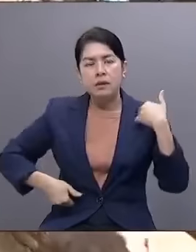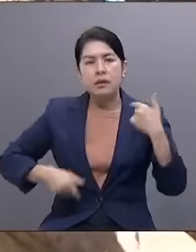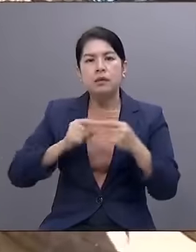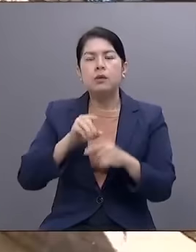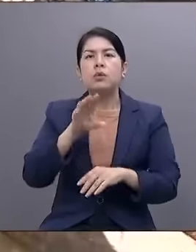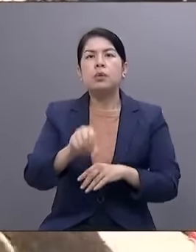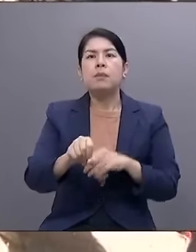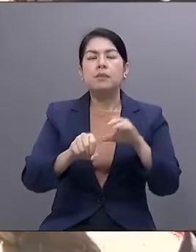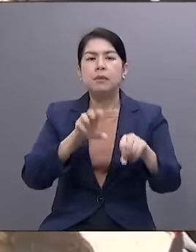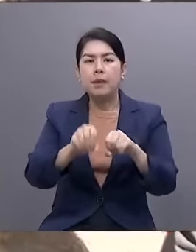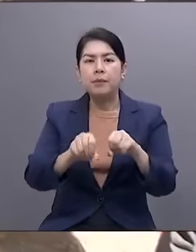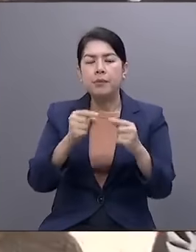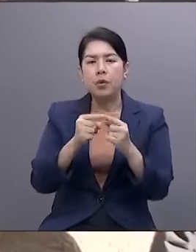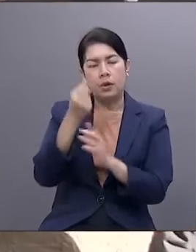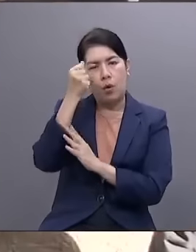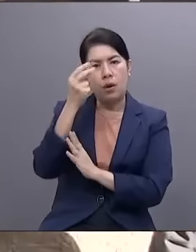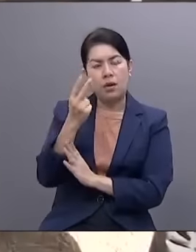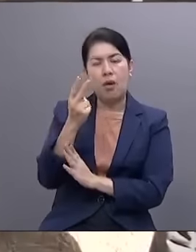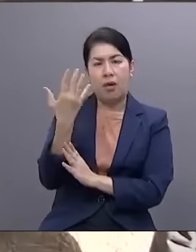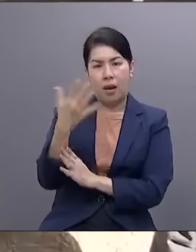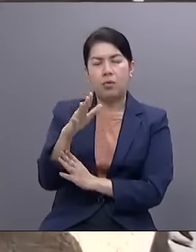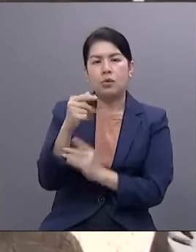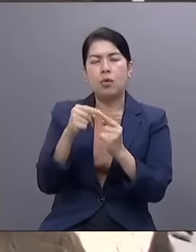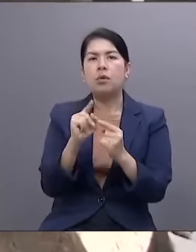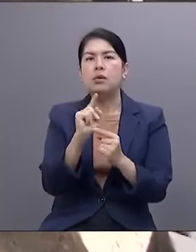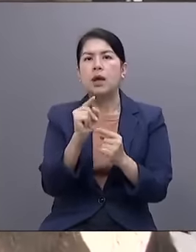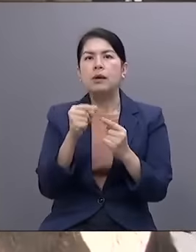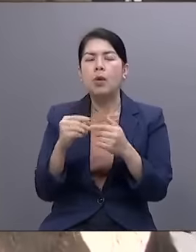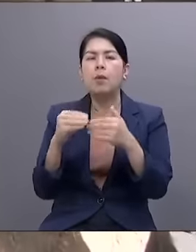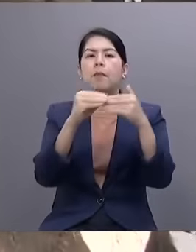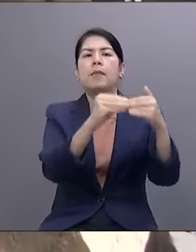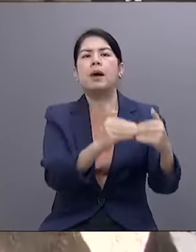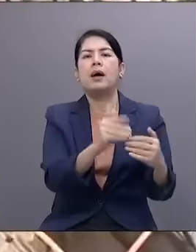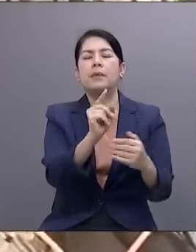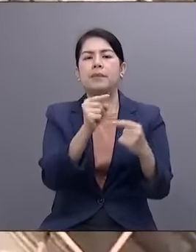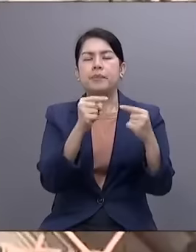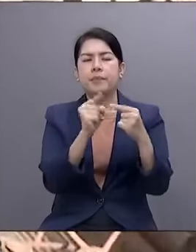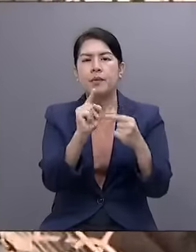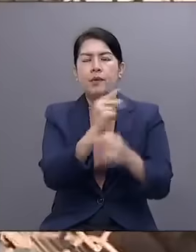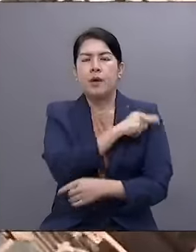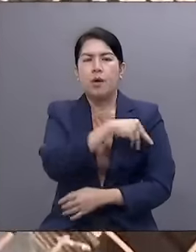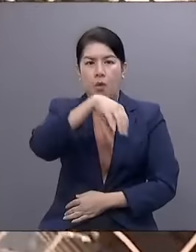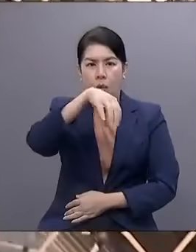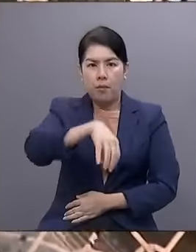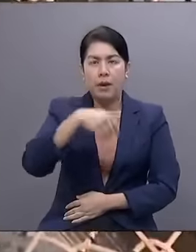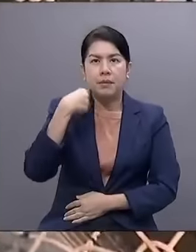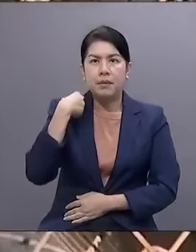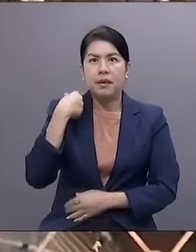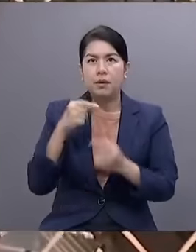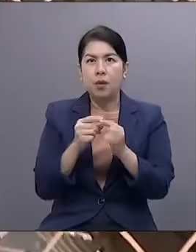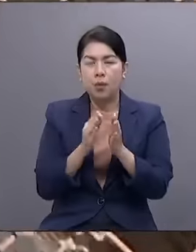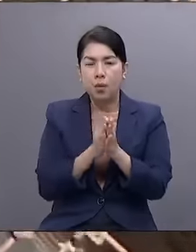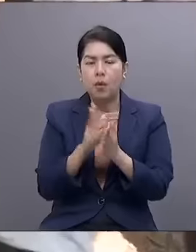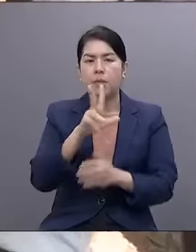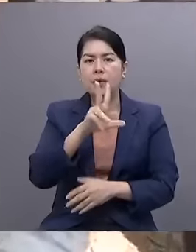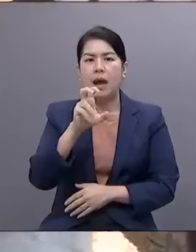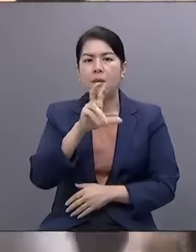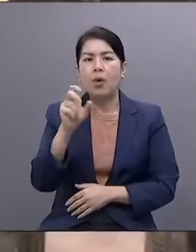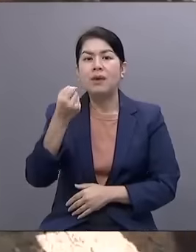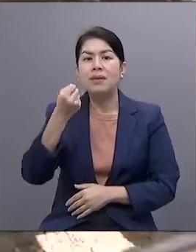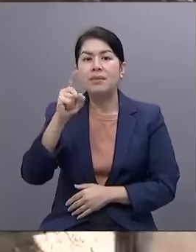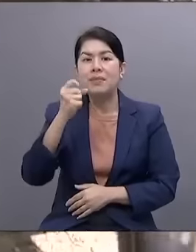านะครับตอนนี้ถูกนำตัวไปที่โรงพยาบาลสนามนะครับยอดรวมอยู่ที่311ตัวตอนนี้ถู